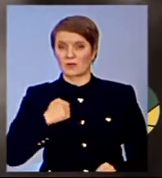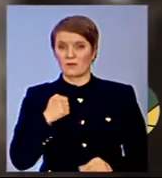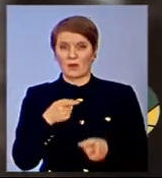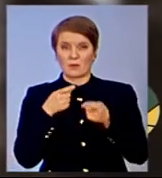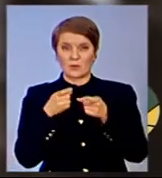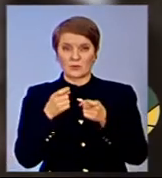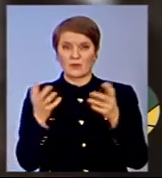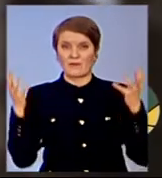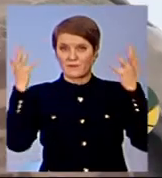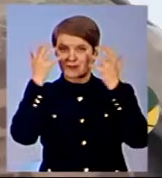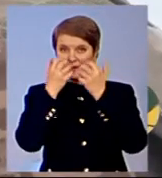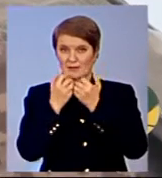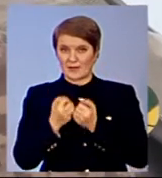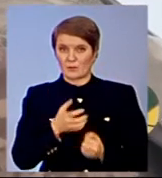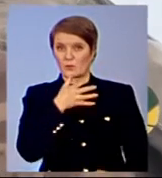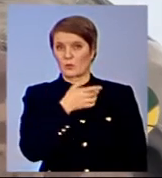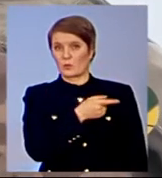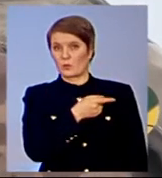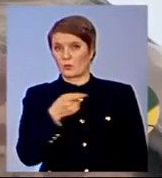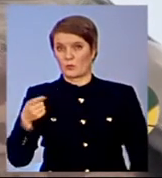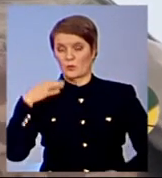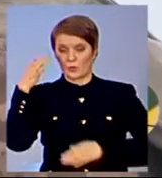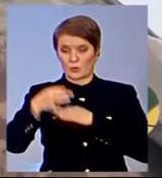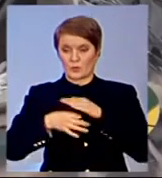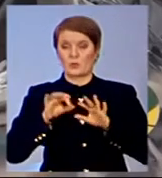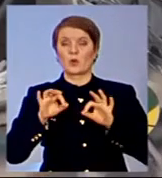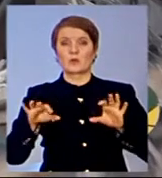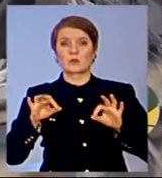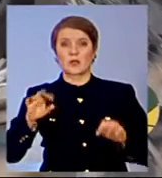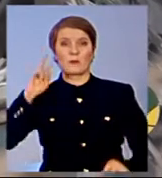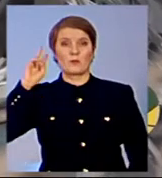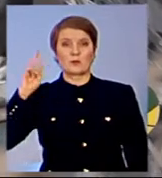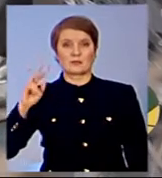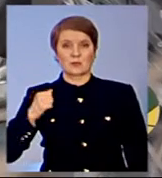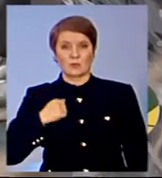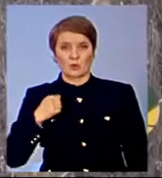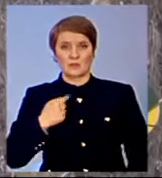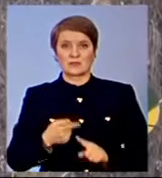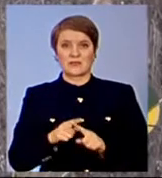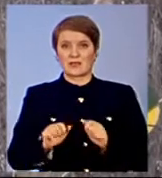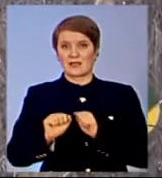переважно в темну пору доби, розповіли військовому телебаченню морські піхотинці, які тримають там оборону.